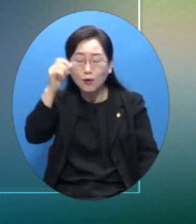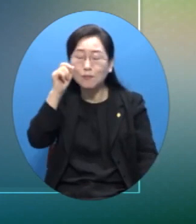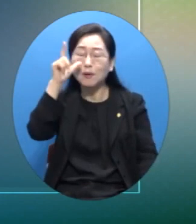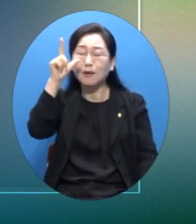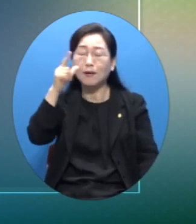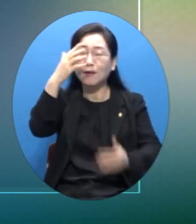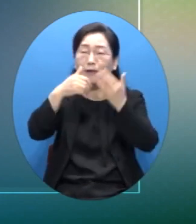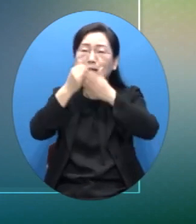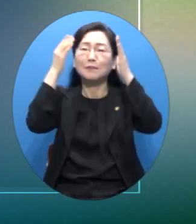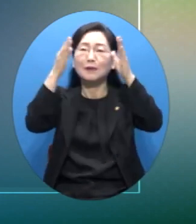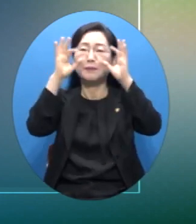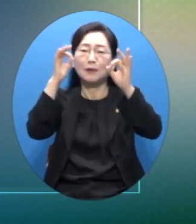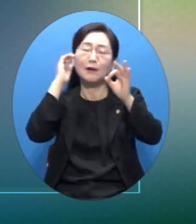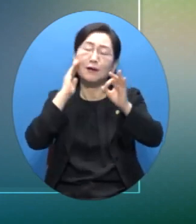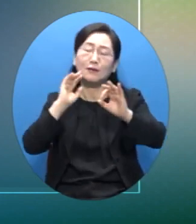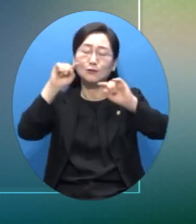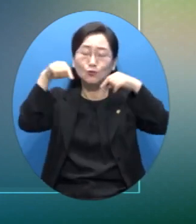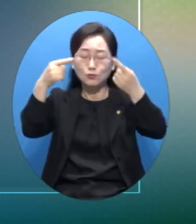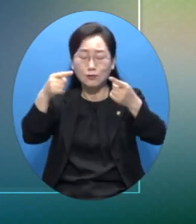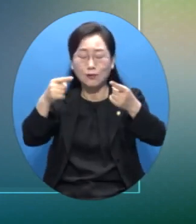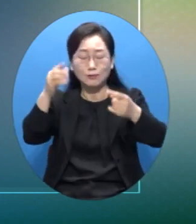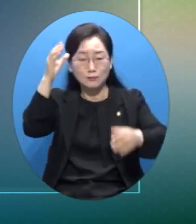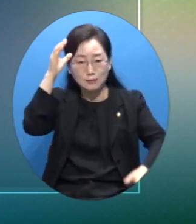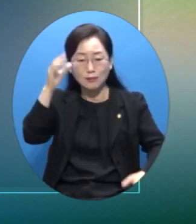소망하고 살았던 주님의 귀한 여정입니다.